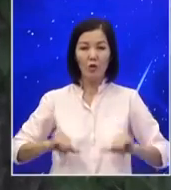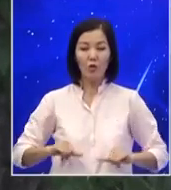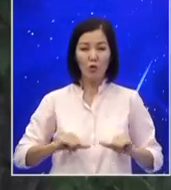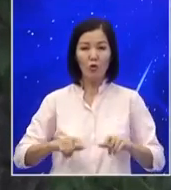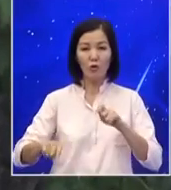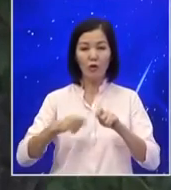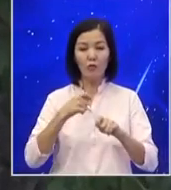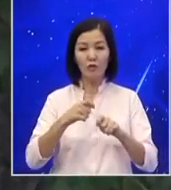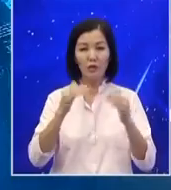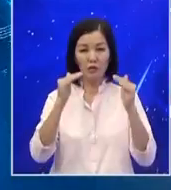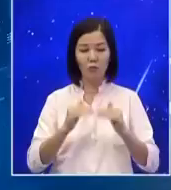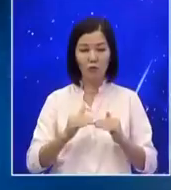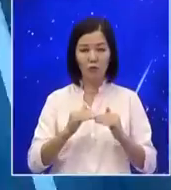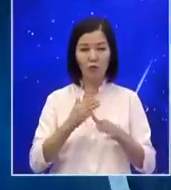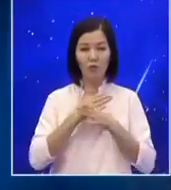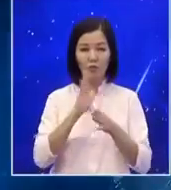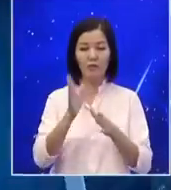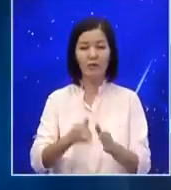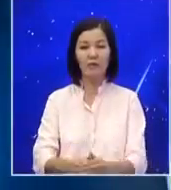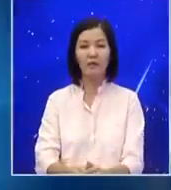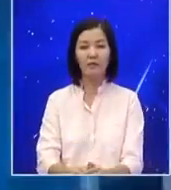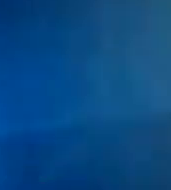санын азайтуға септеспек.